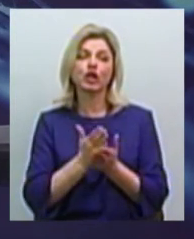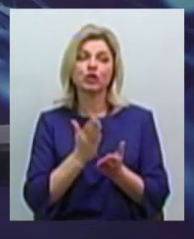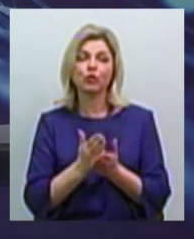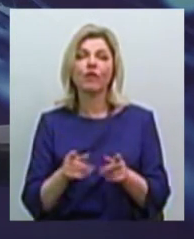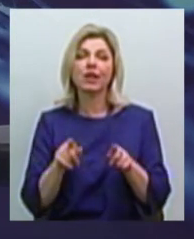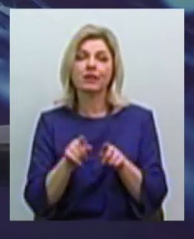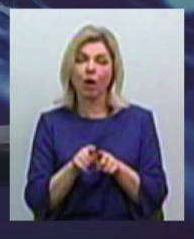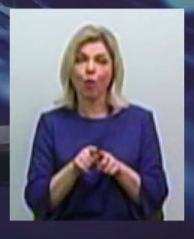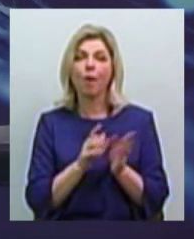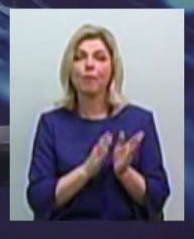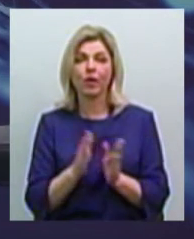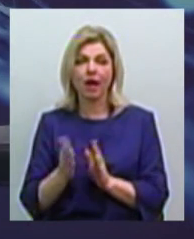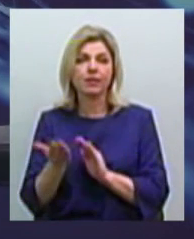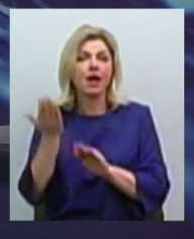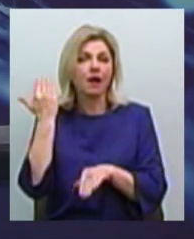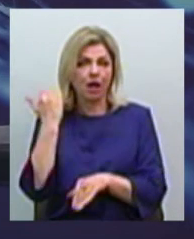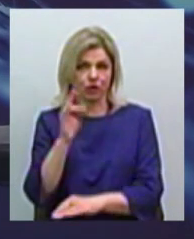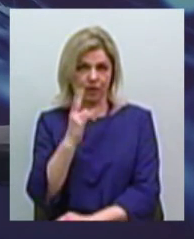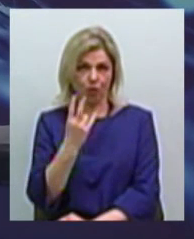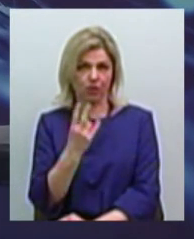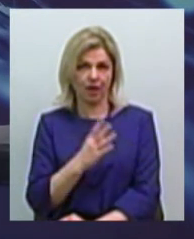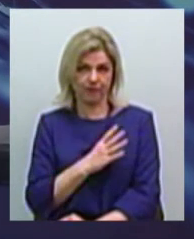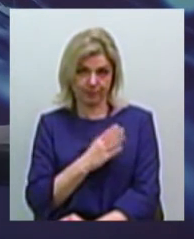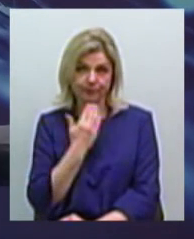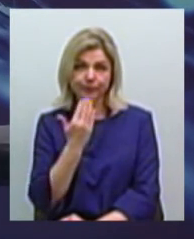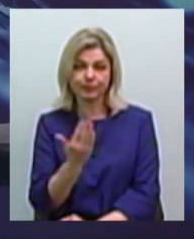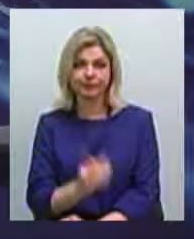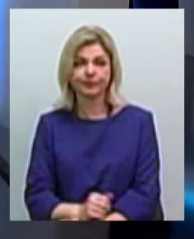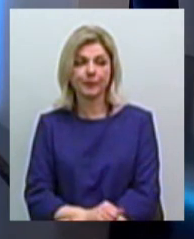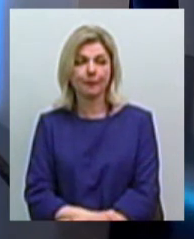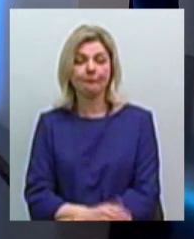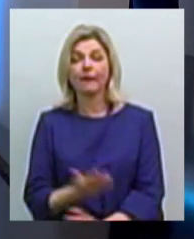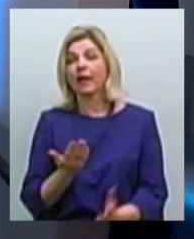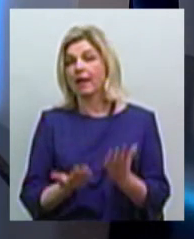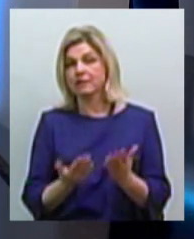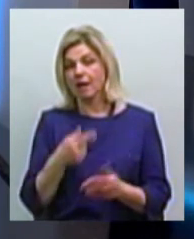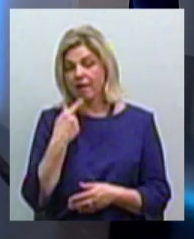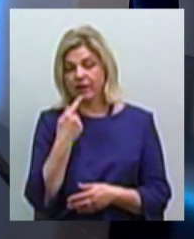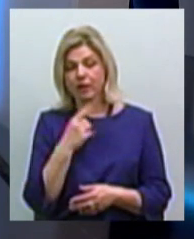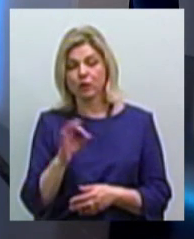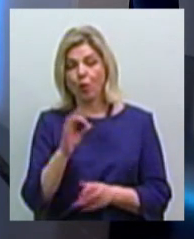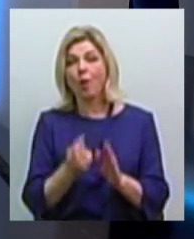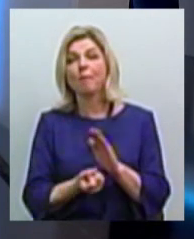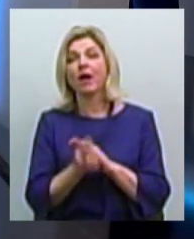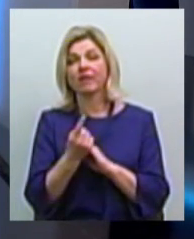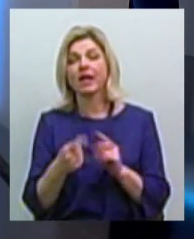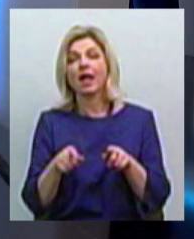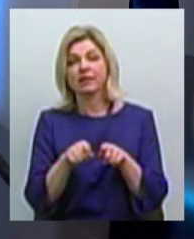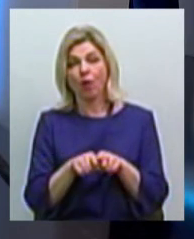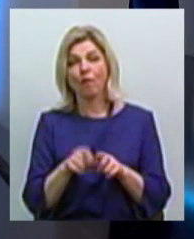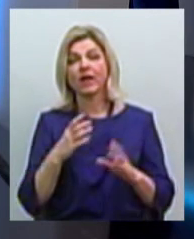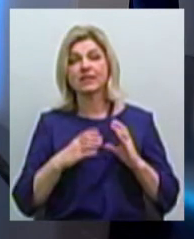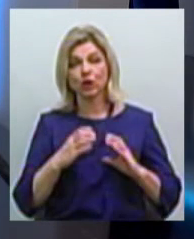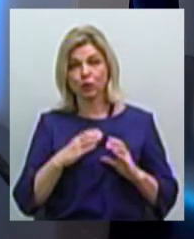подібний інститут раніше в Миколаєві? Євген? Фактично, якщо говорити про зародження цього інституту в місті Миколаєві,